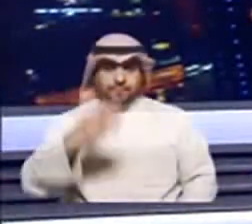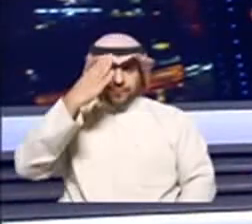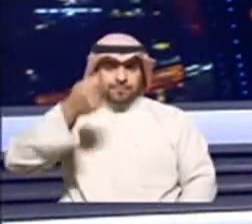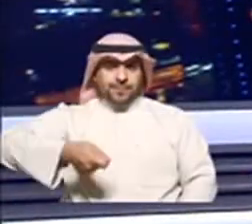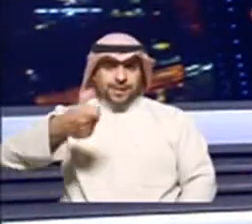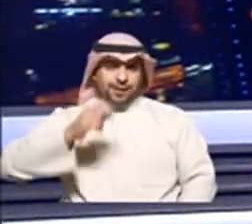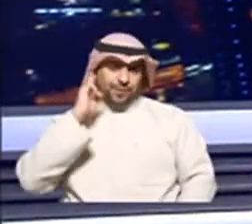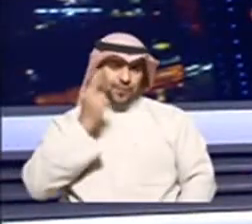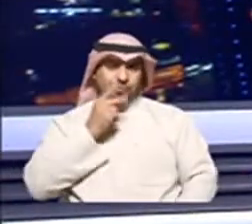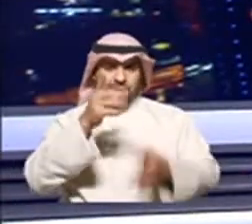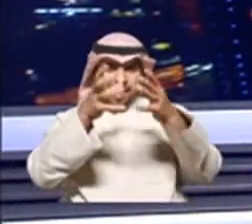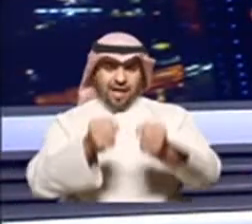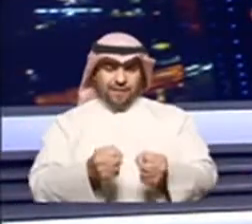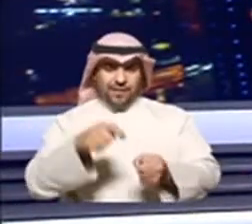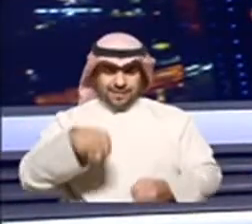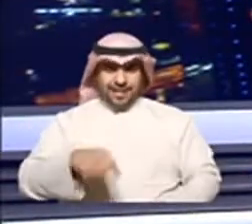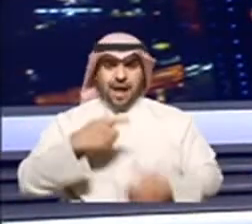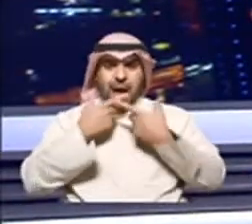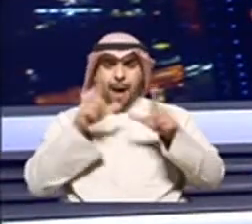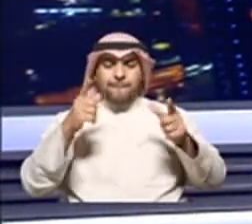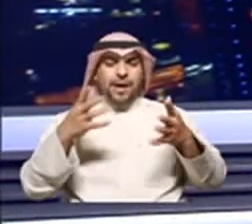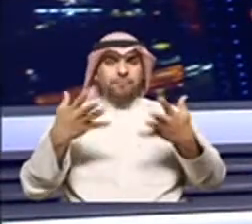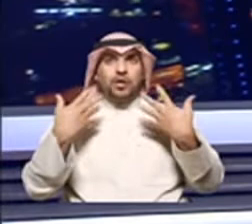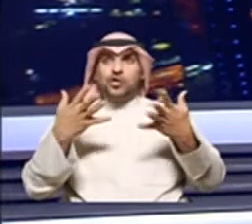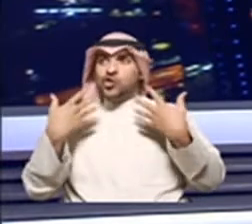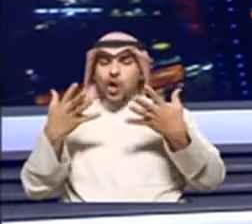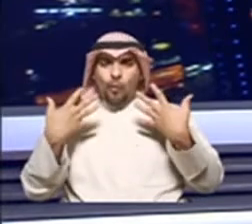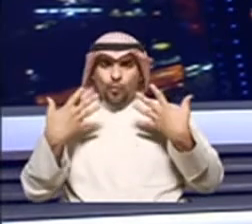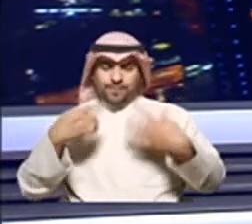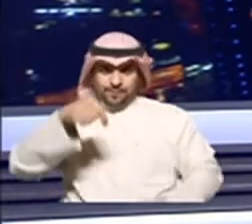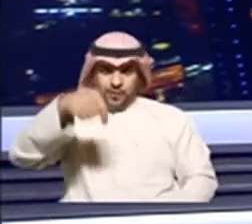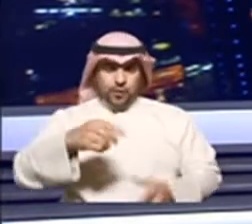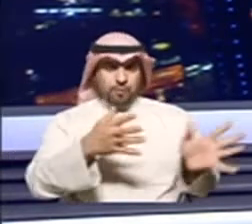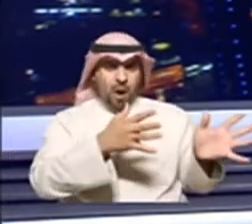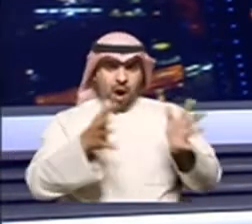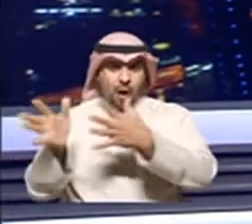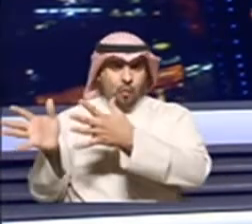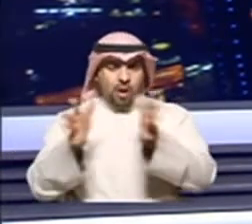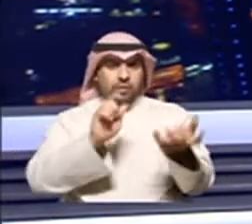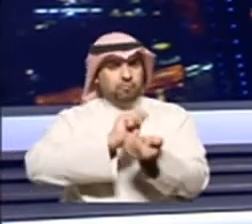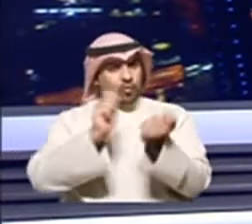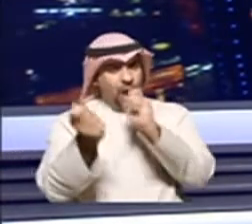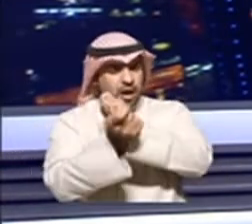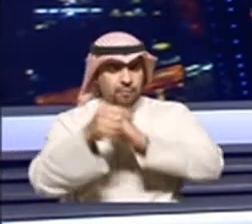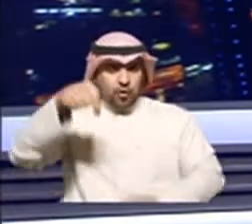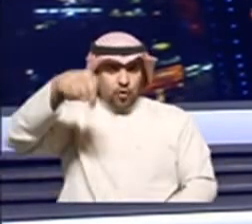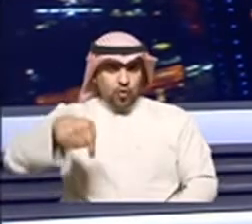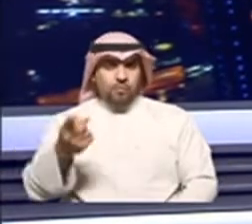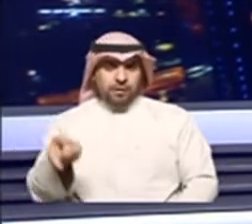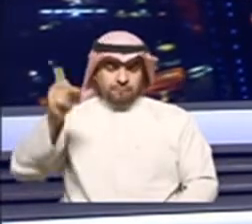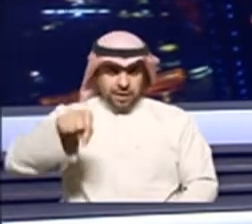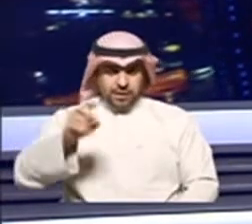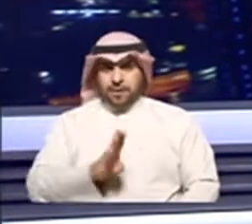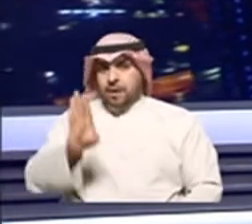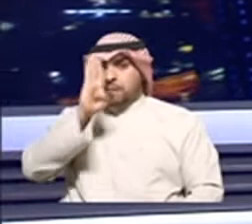أسعد الله أوقاتكم أعزائي المشاهدين. الرياح خفيفة إلى معتدلة السرعة بوجه عام، متقلبة الاتجاه إلى كوس اليوم مباشر، لكن ابتداء من يوم الاثنين متوقع